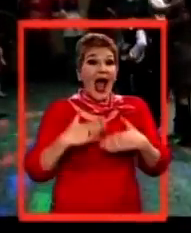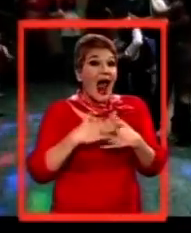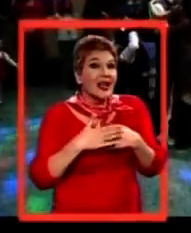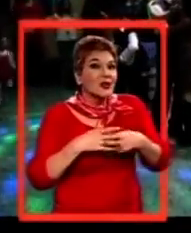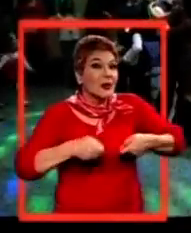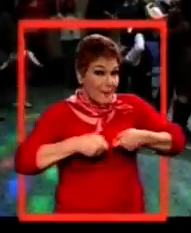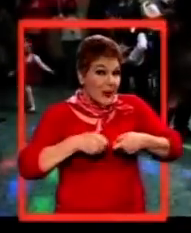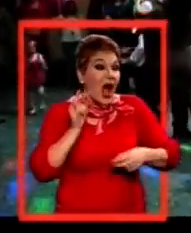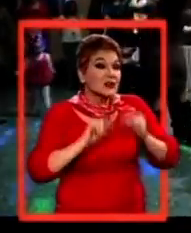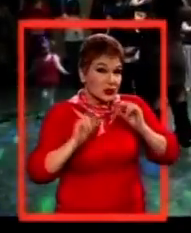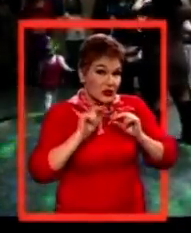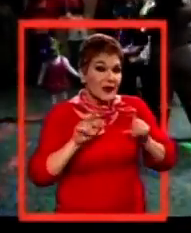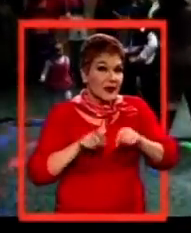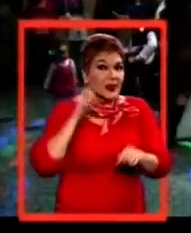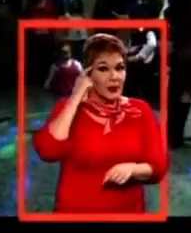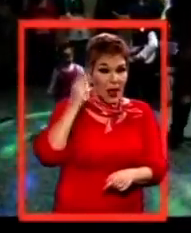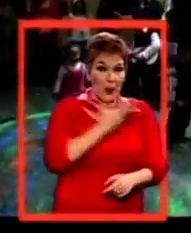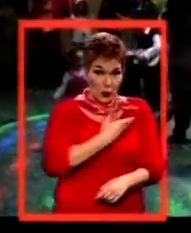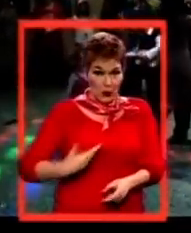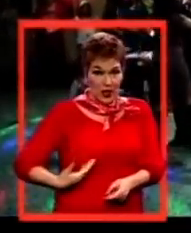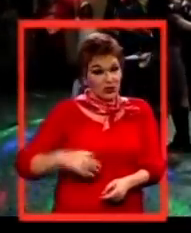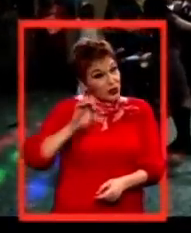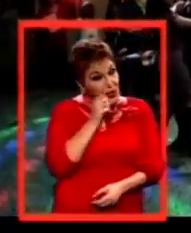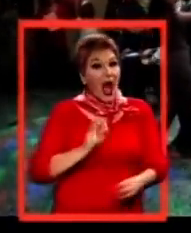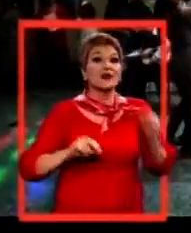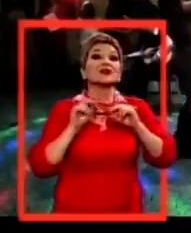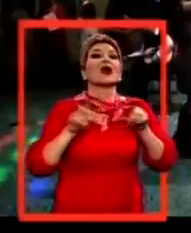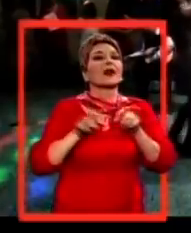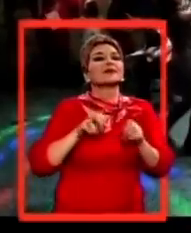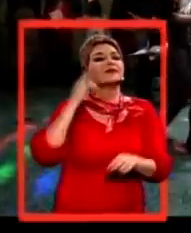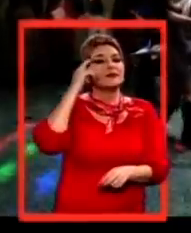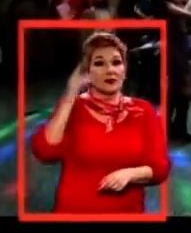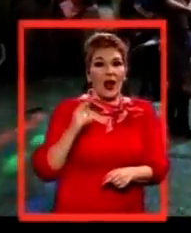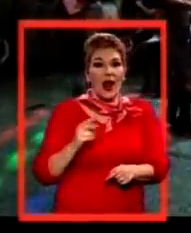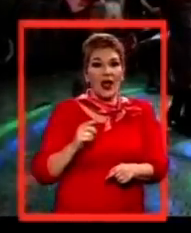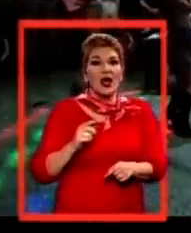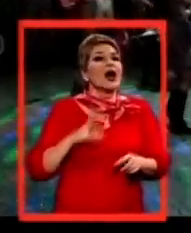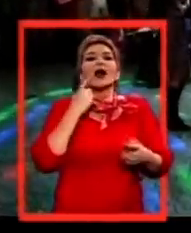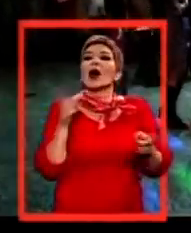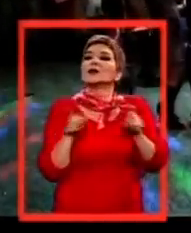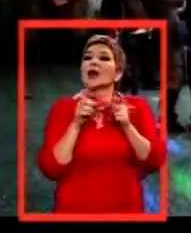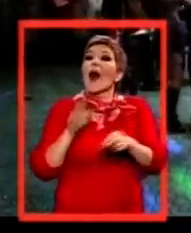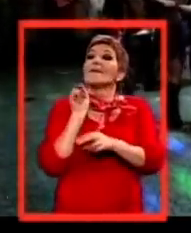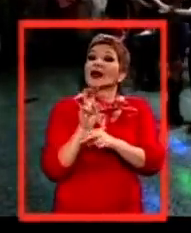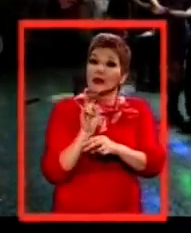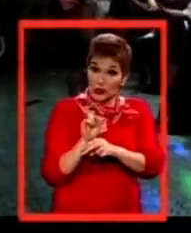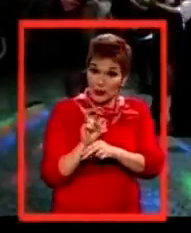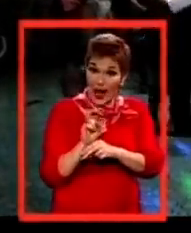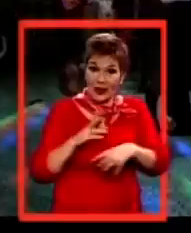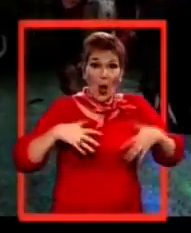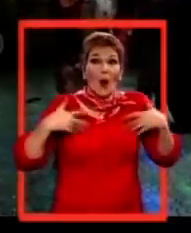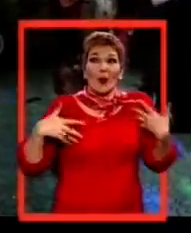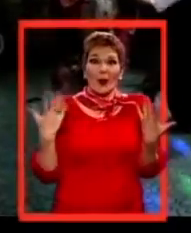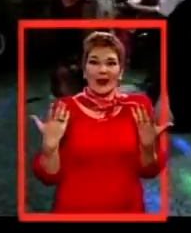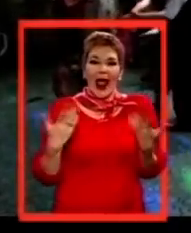Alături de membrii Asociației Down București și cei ai Asociației Sindrom Down București, la această sărbătoare au participat cu